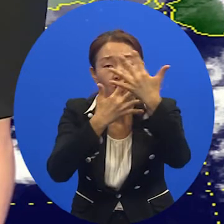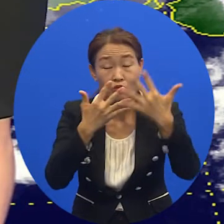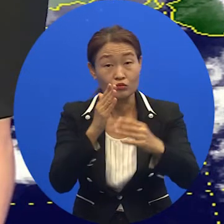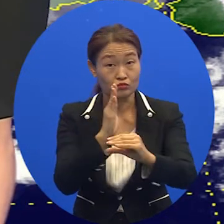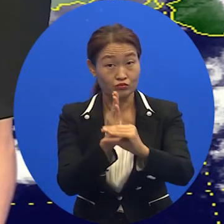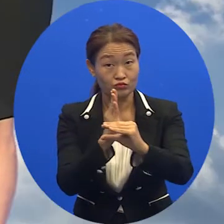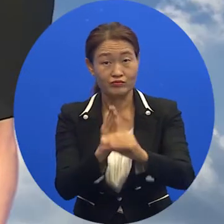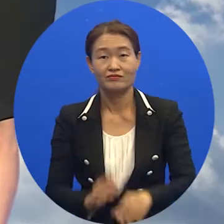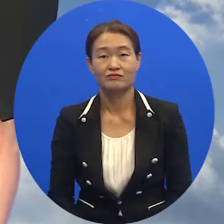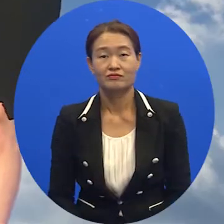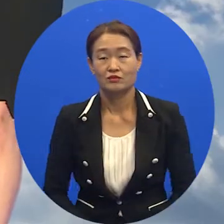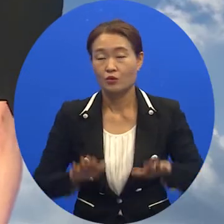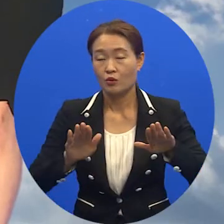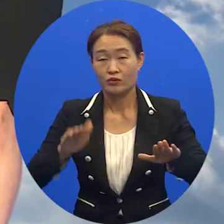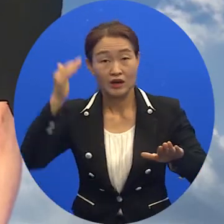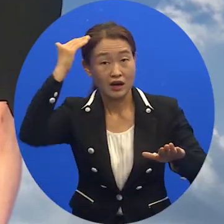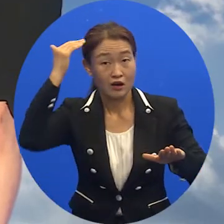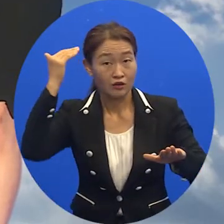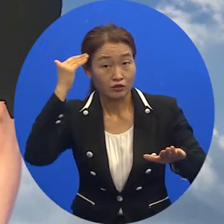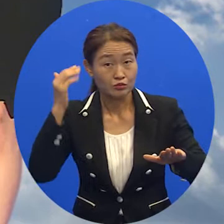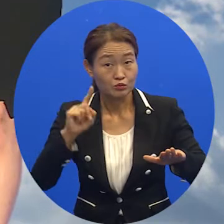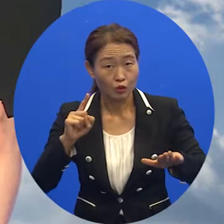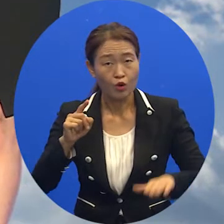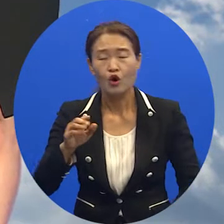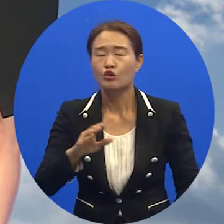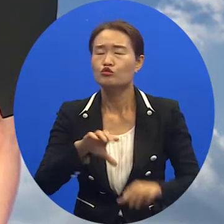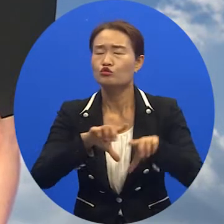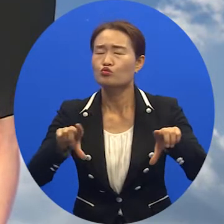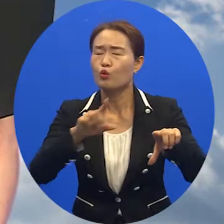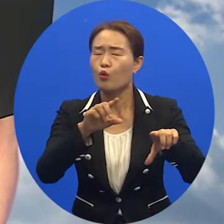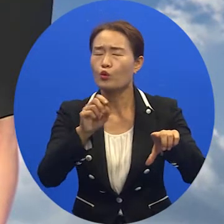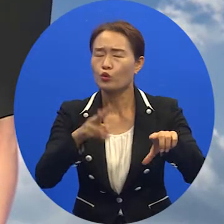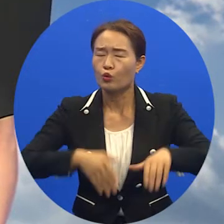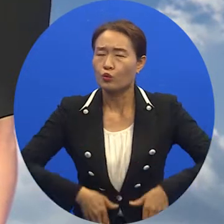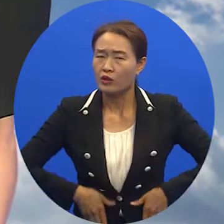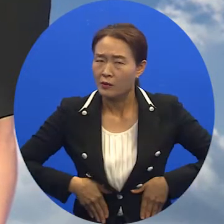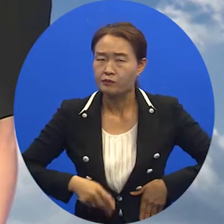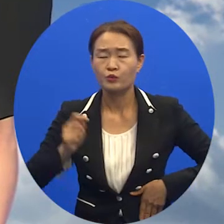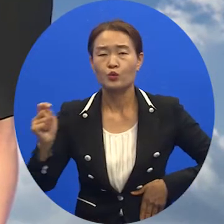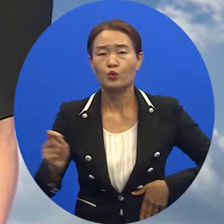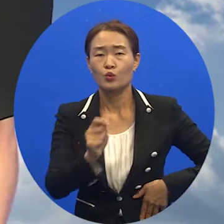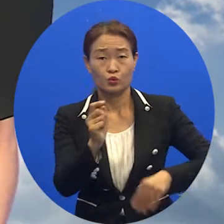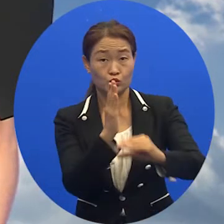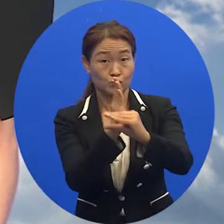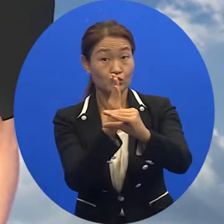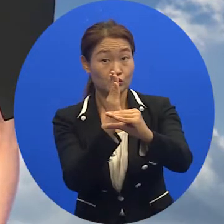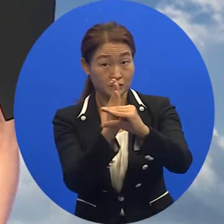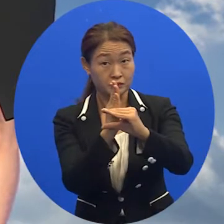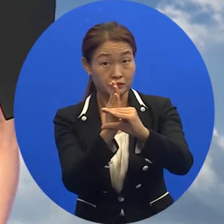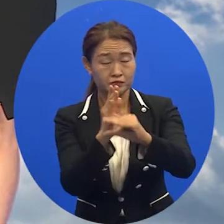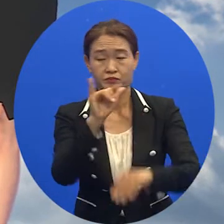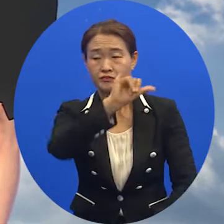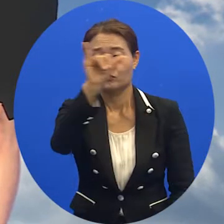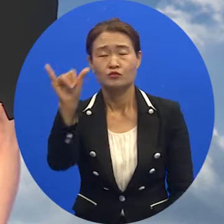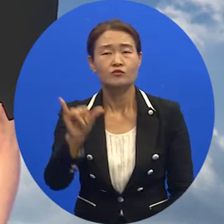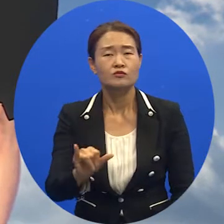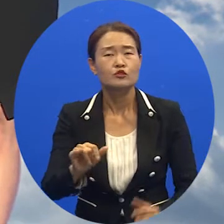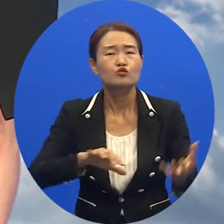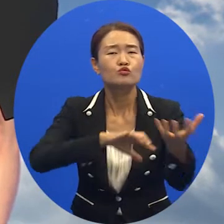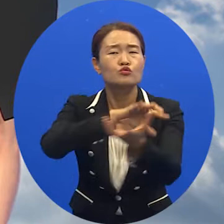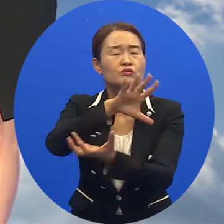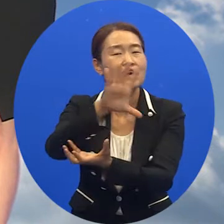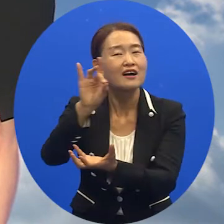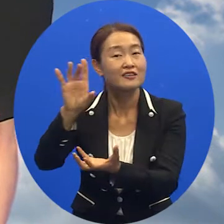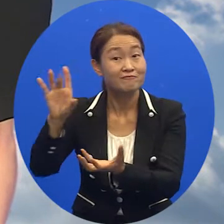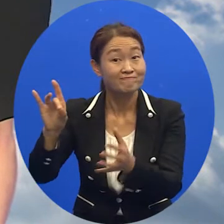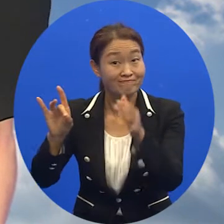있는 상태입니다. 오늘 우리나라는 중국 북부지방에서 남동 지나는 고기압의 가장자리에 들어 전국에 가끔